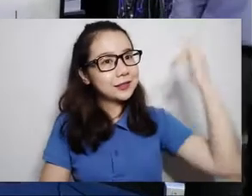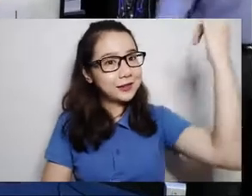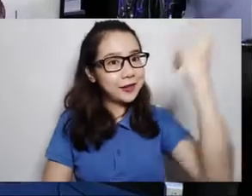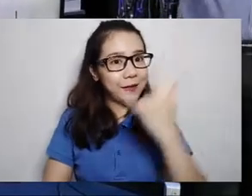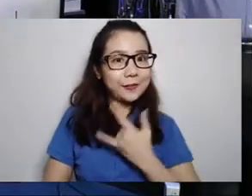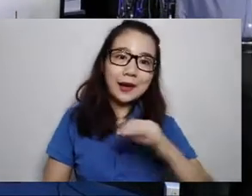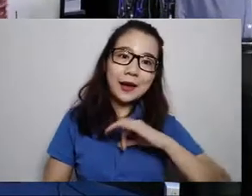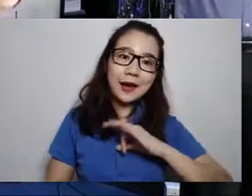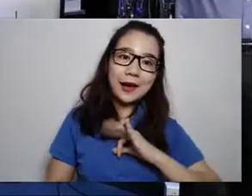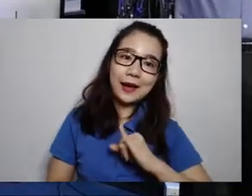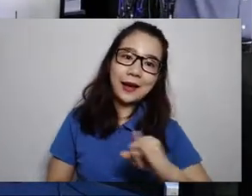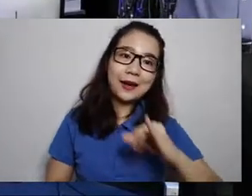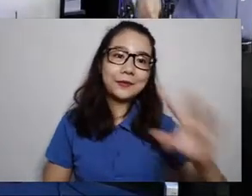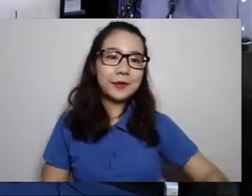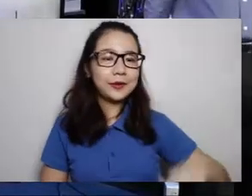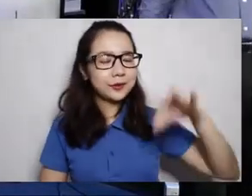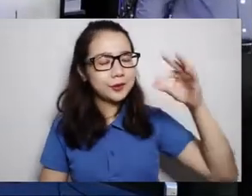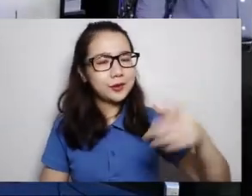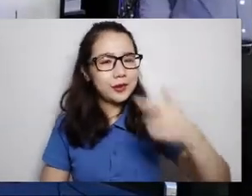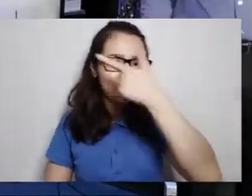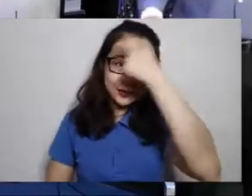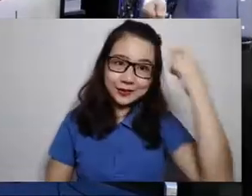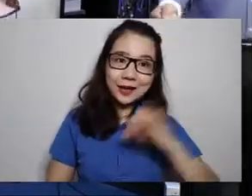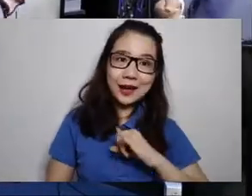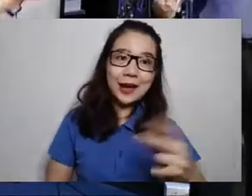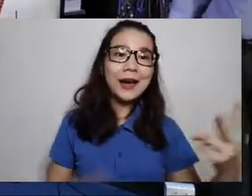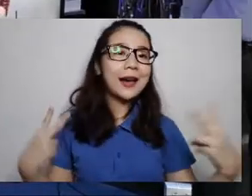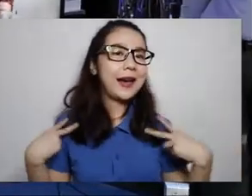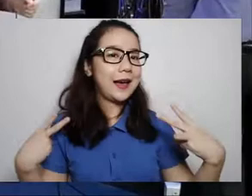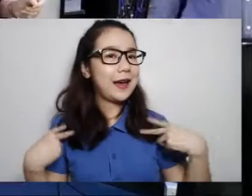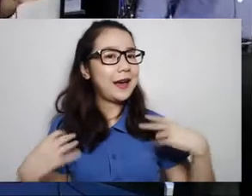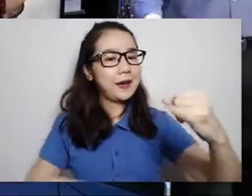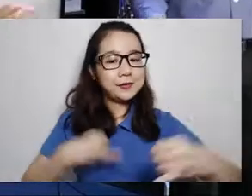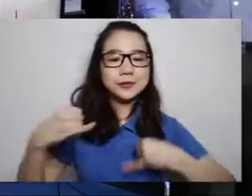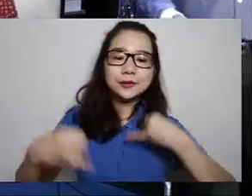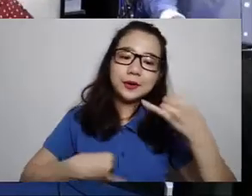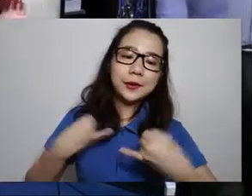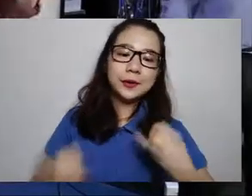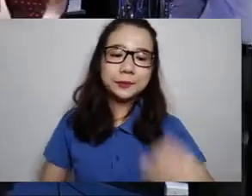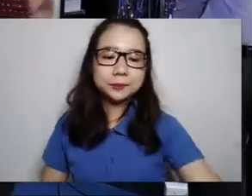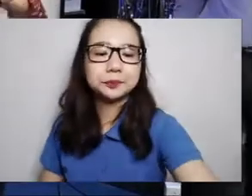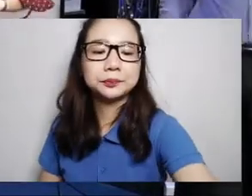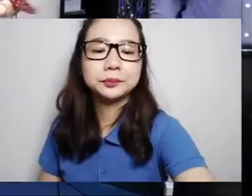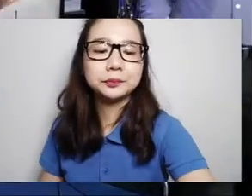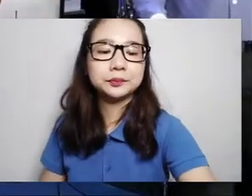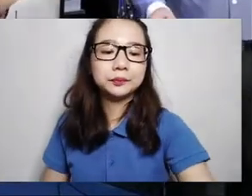In the love of God, 'cause I am yours.